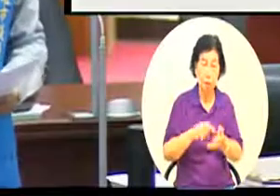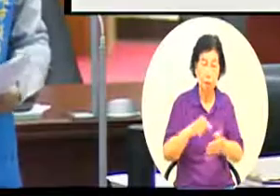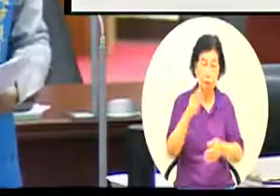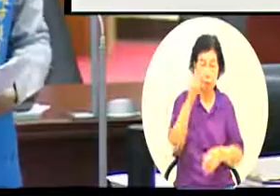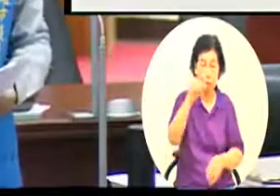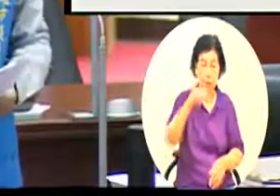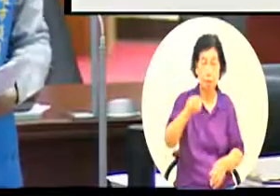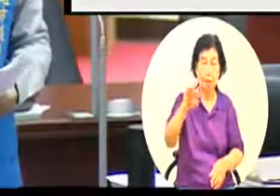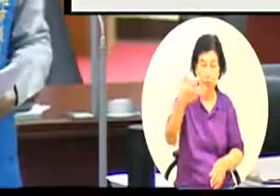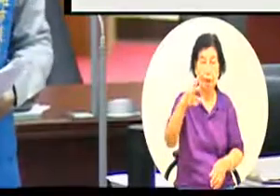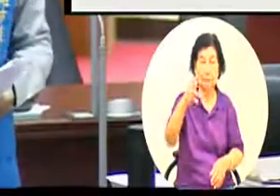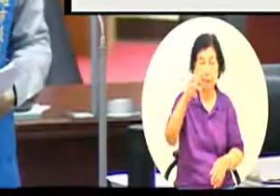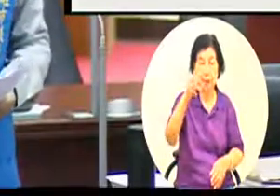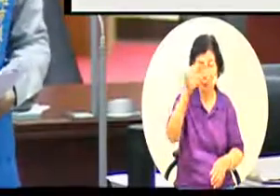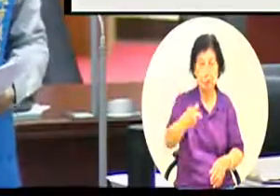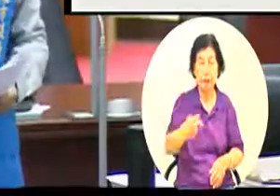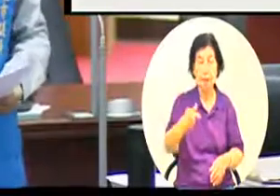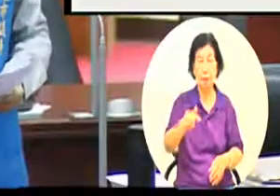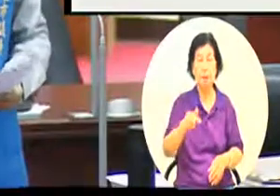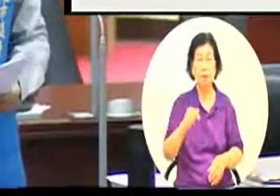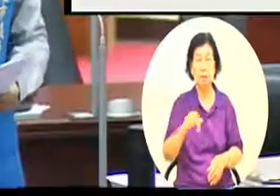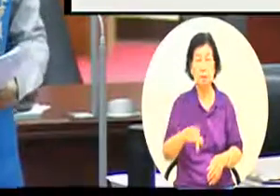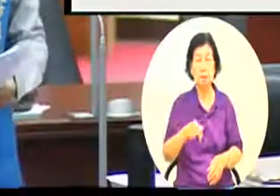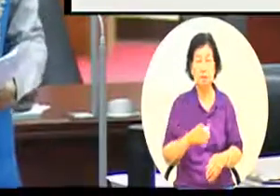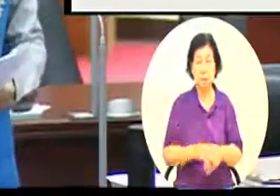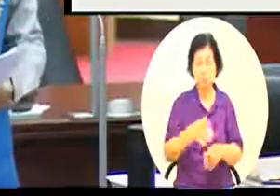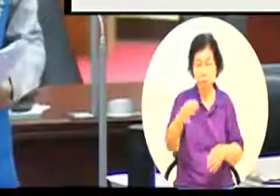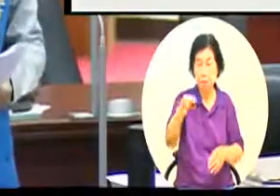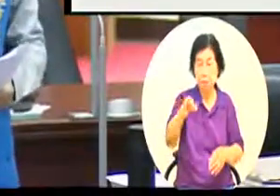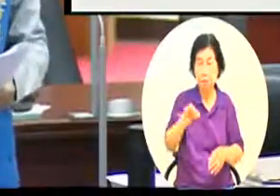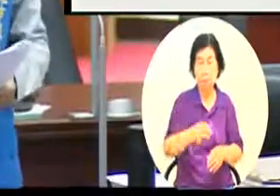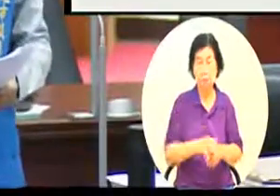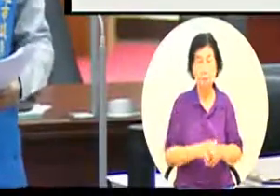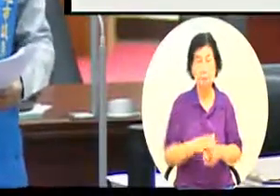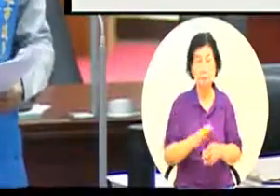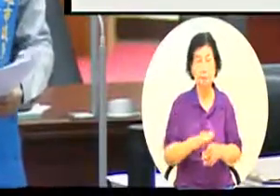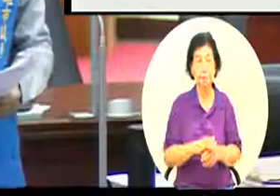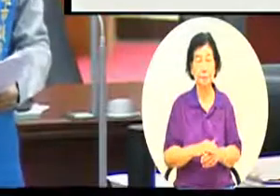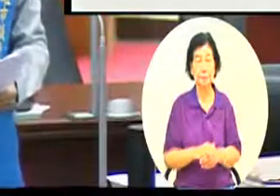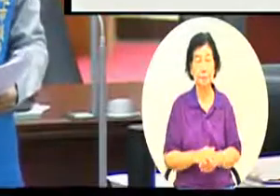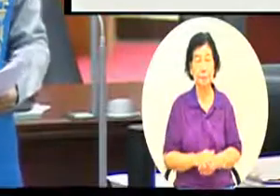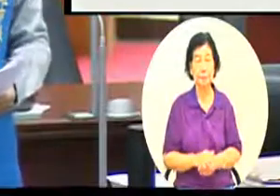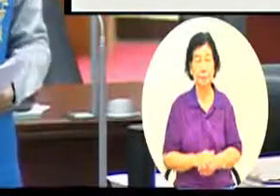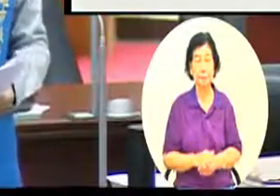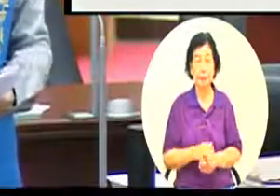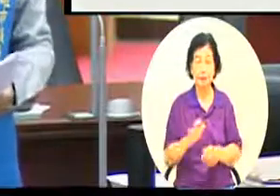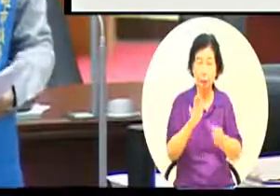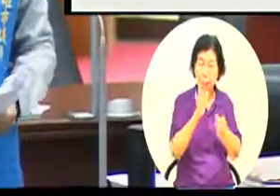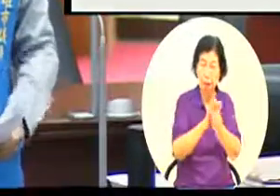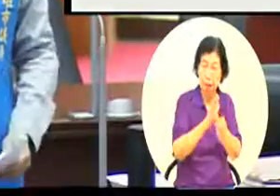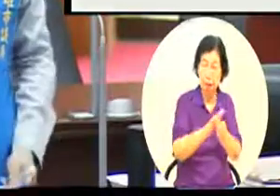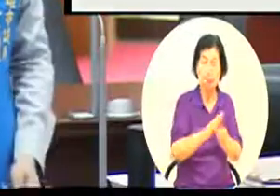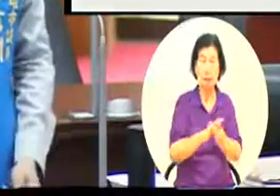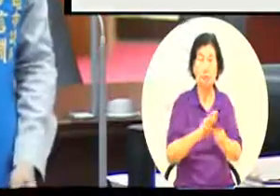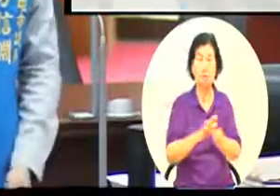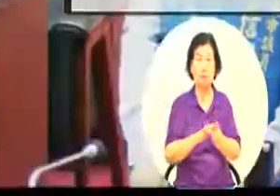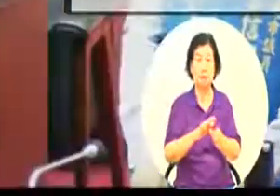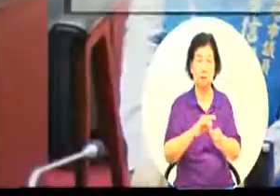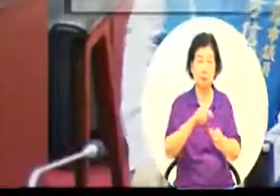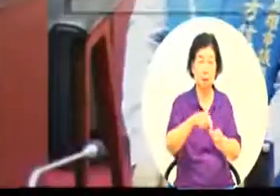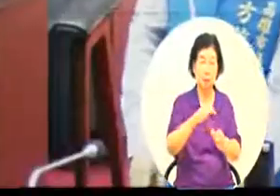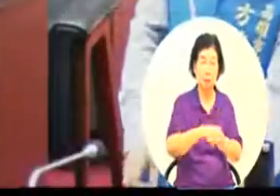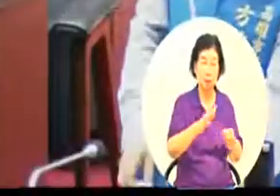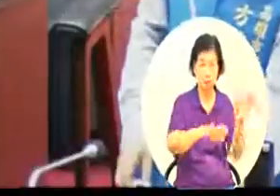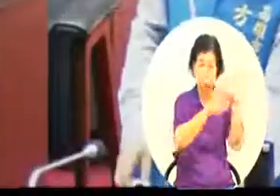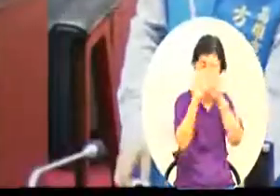的观念可以带动我们整体市府我们高雄市能带动多少一个龙井这样子？ 请市长回